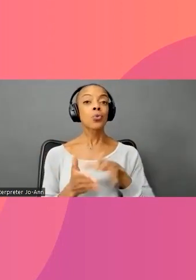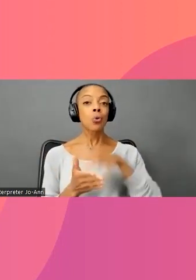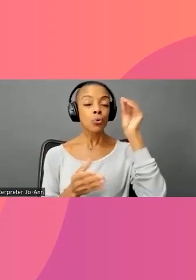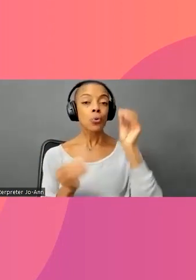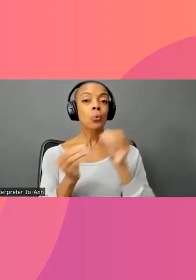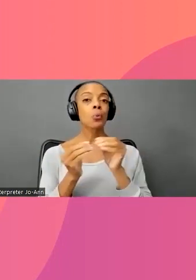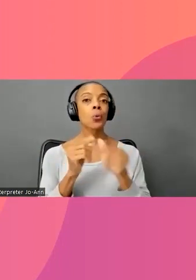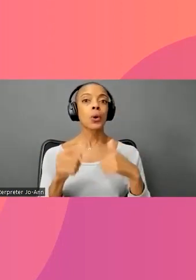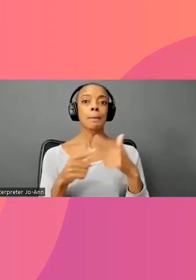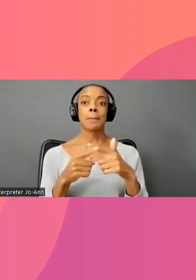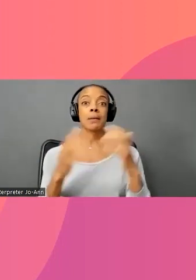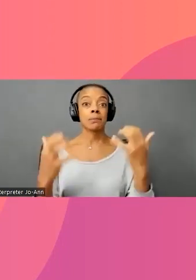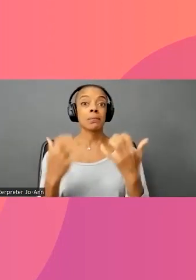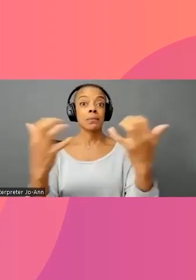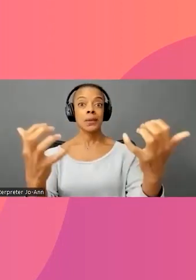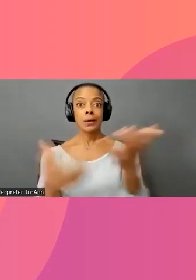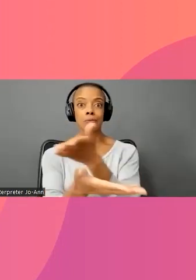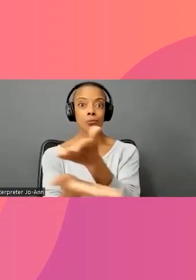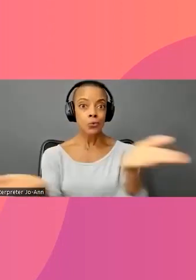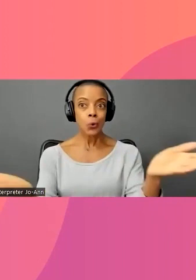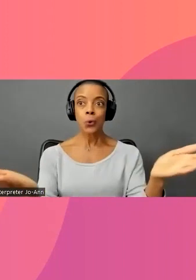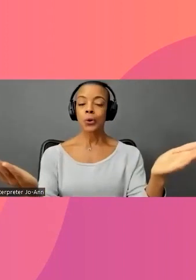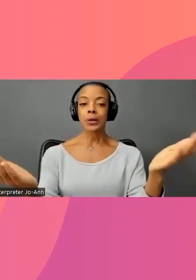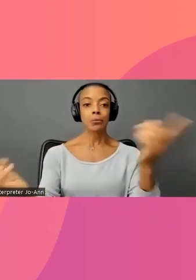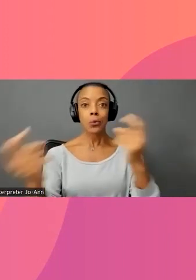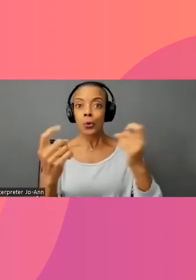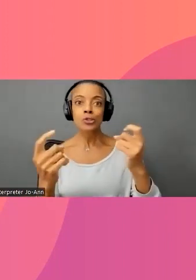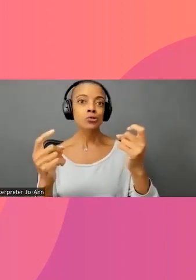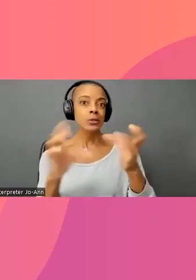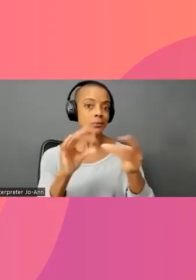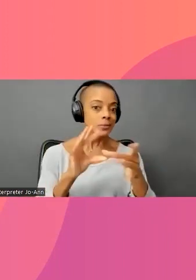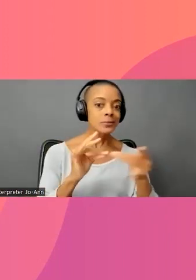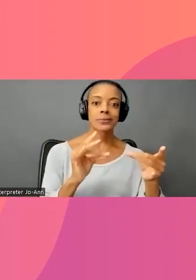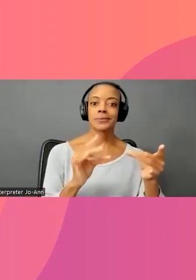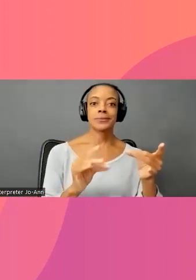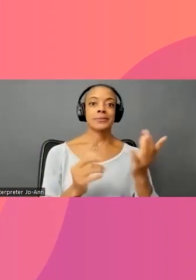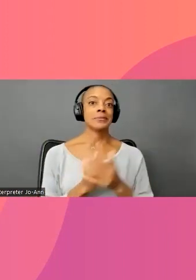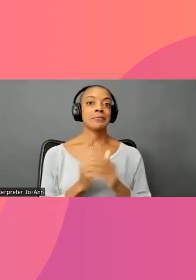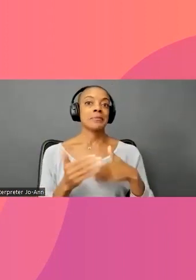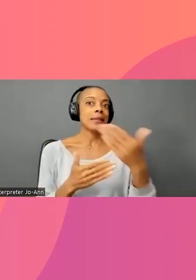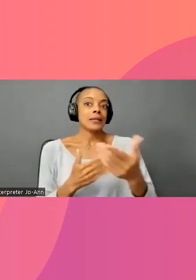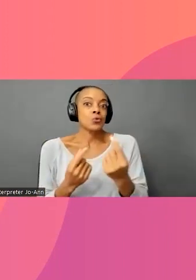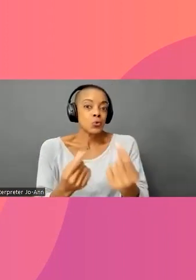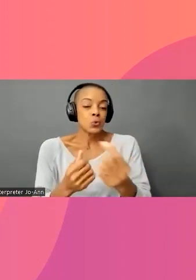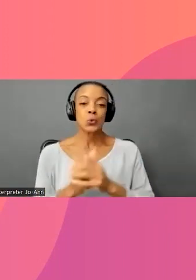monde aujourd'hui et aussi pour en savoir davantage sur ce que tout le monde dans